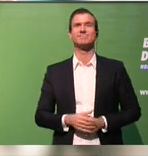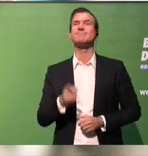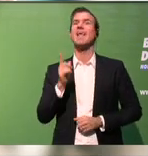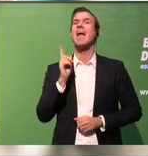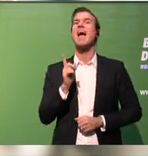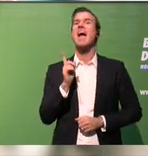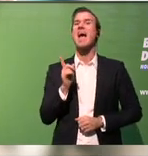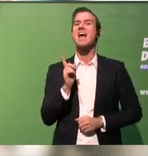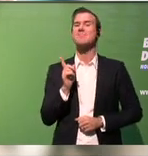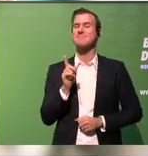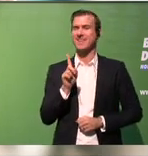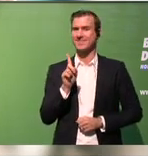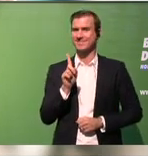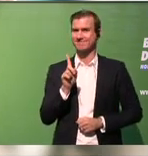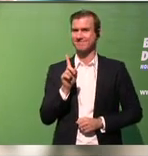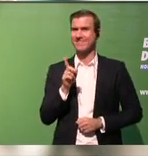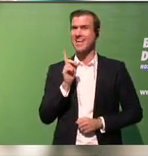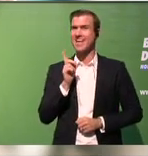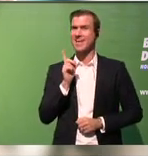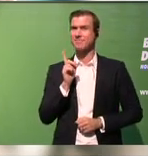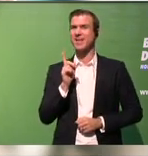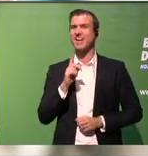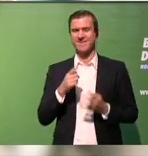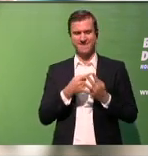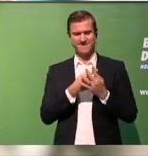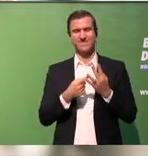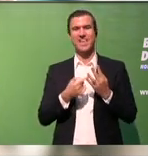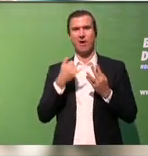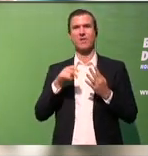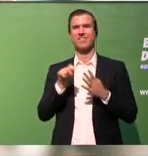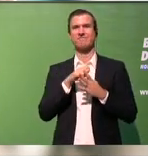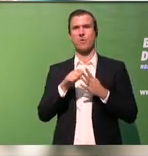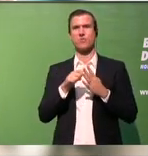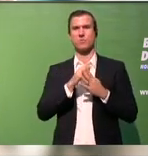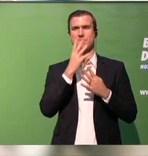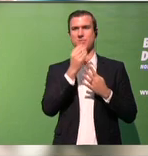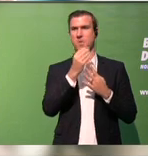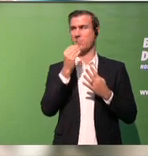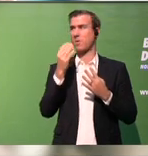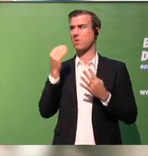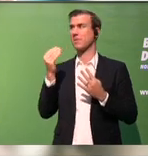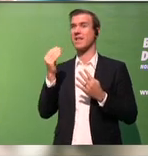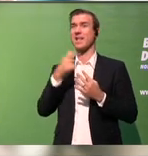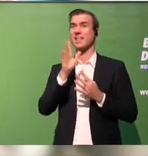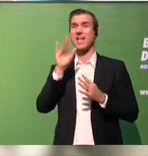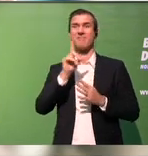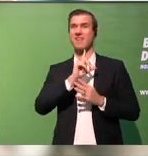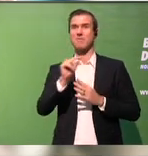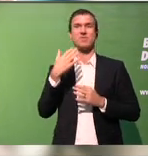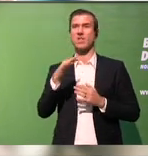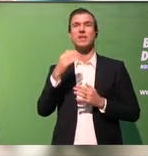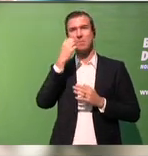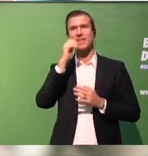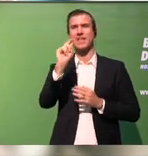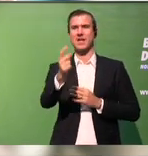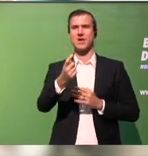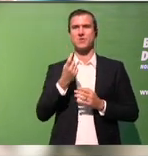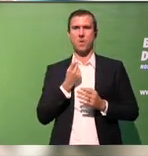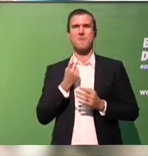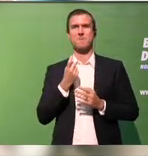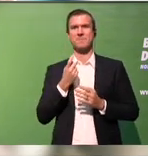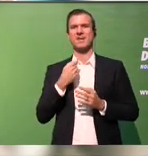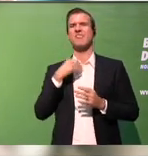Aber die 4, die heute unser Votum bekommen haben, sind noch nicht entlassen, sondern mögen sich bitte hier vorne fürs